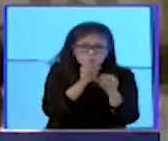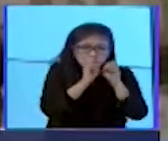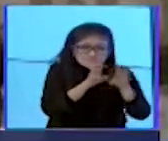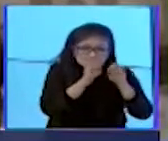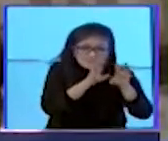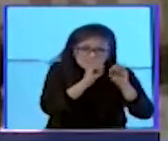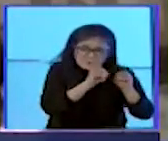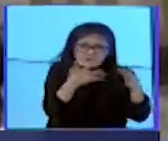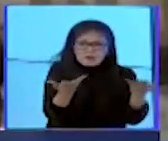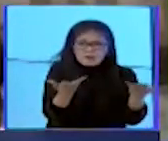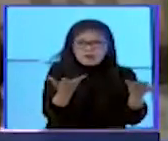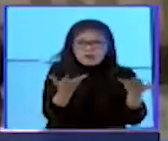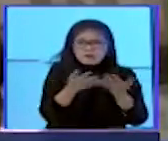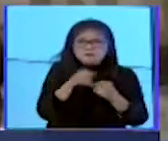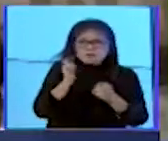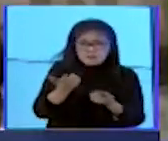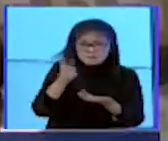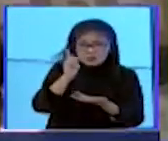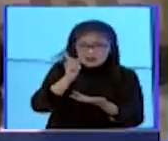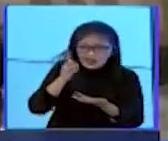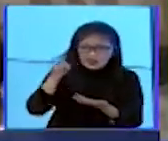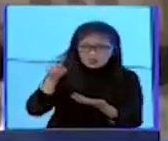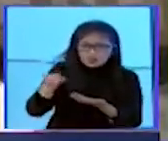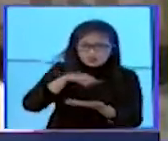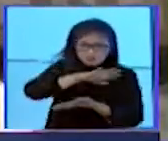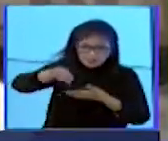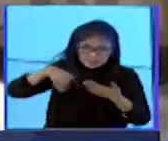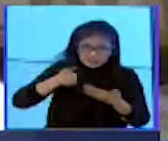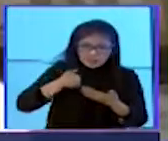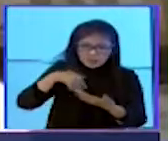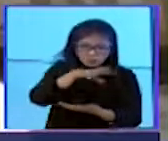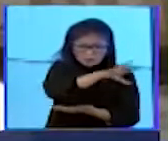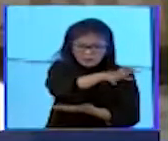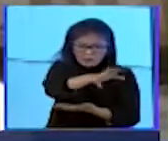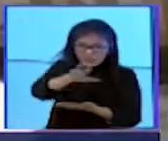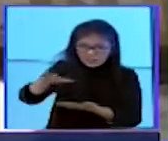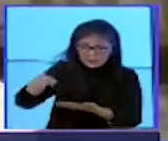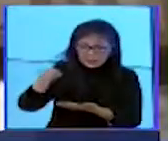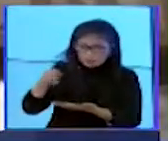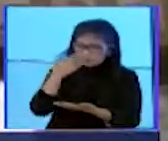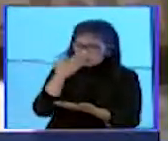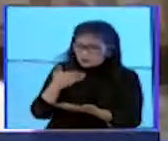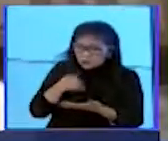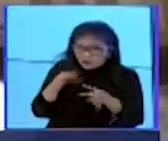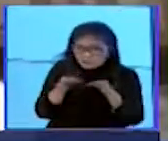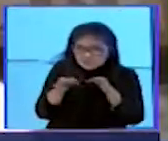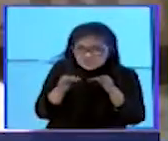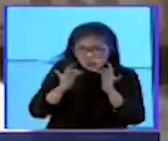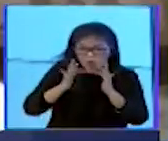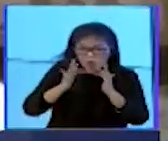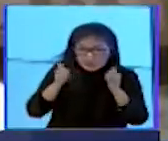tersebut karena apa Karena tidak semua daerah memiliki fasilitas internet